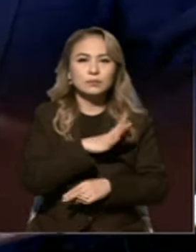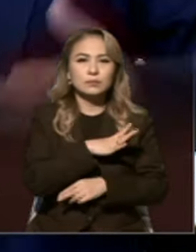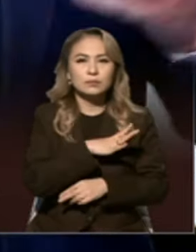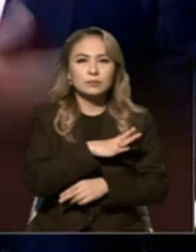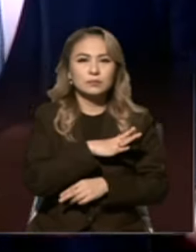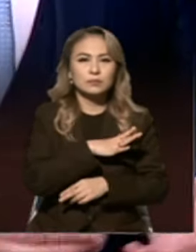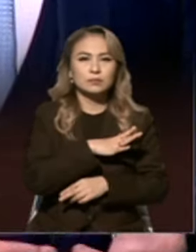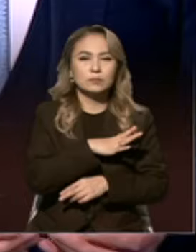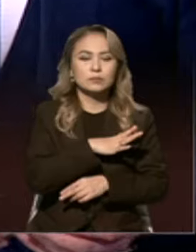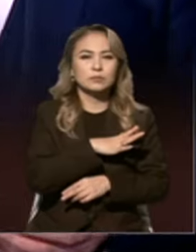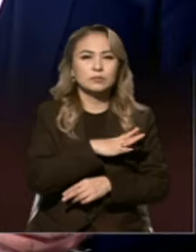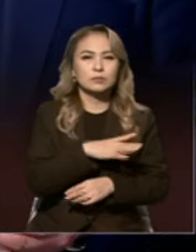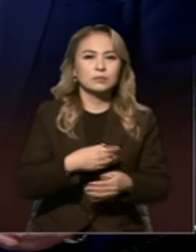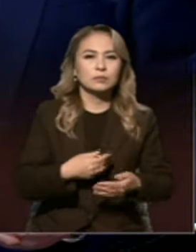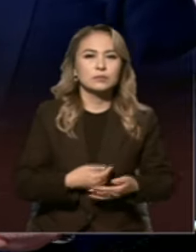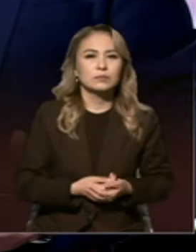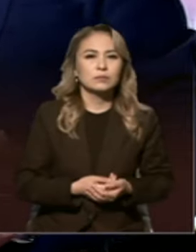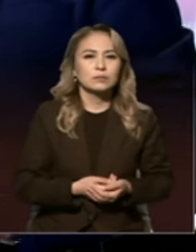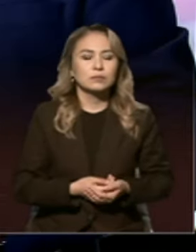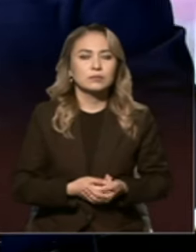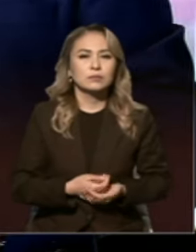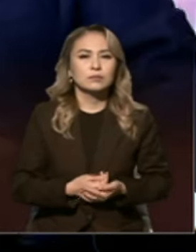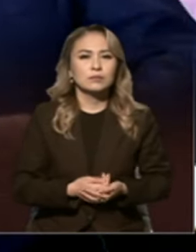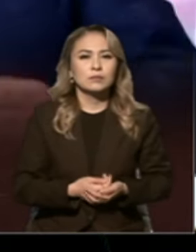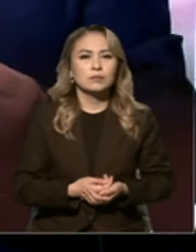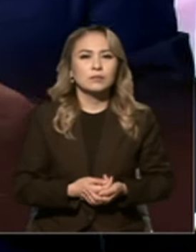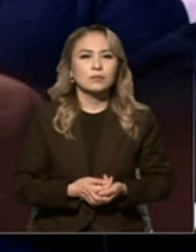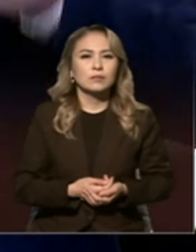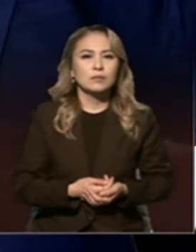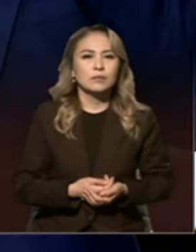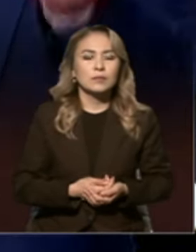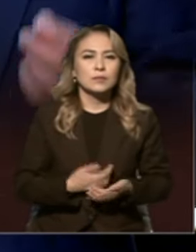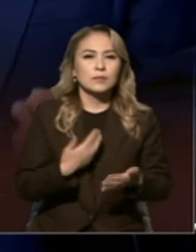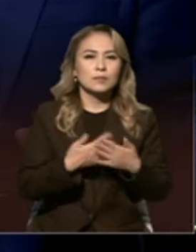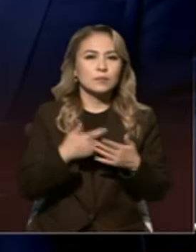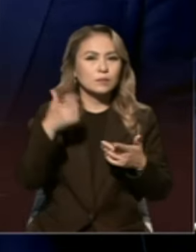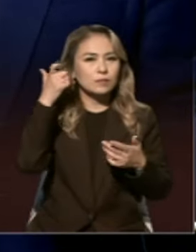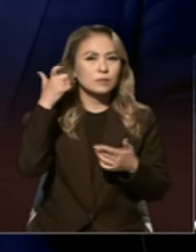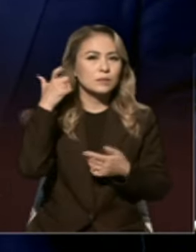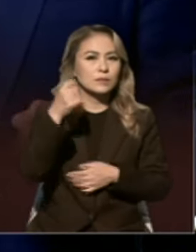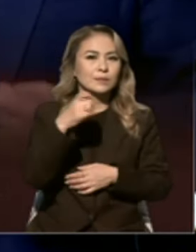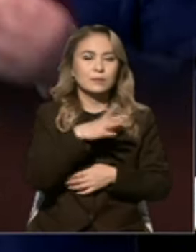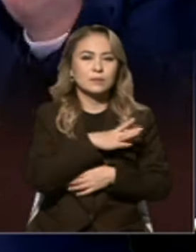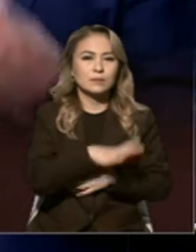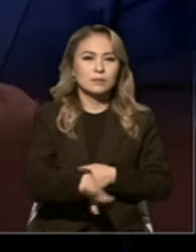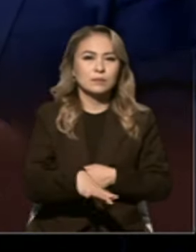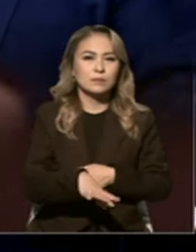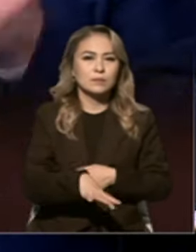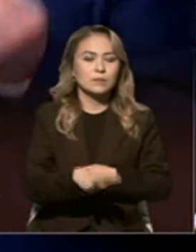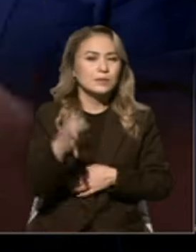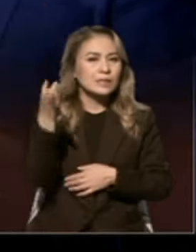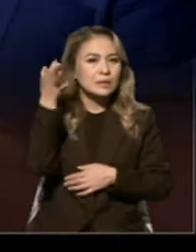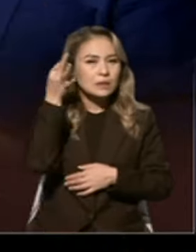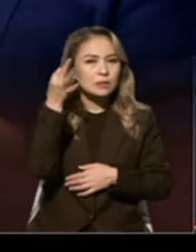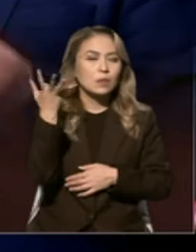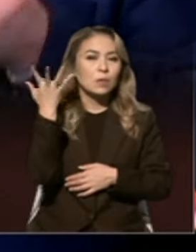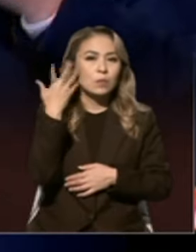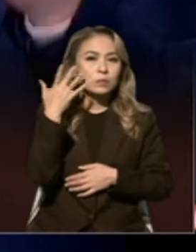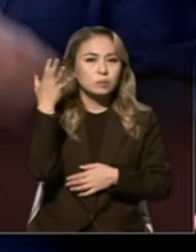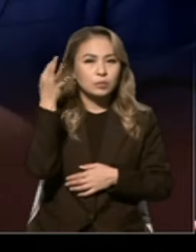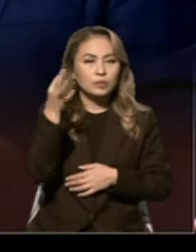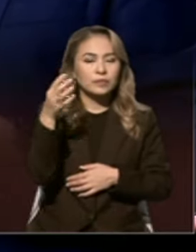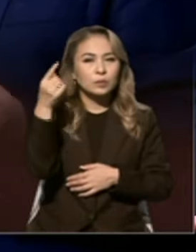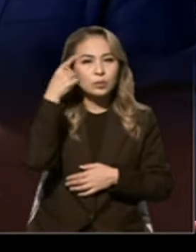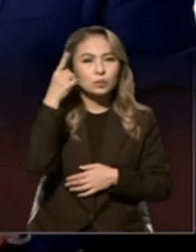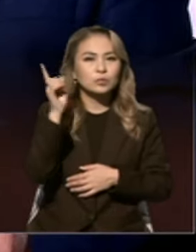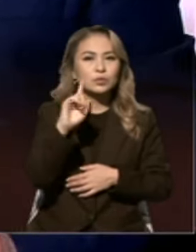Тіпті өзіміз үйлерімізде малын ұстатып, біз әке шешеміз де мысалы келгенде. Сол кезде сырға деген салынады ғой. Ол сырға салынады, сырға салғаннан кейін ол кейбір кісілер